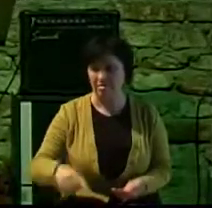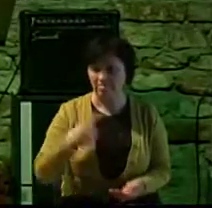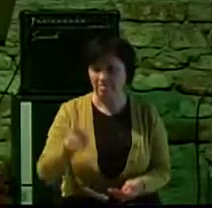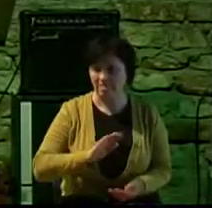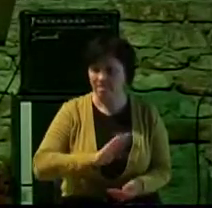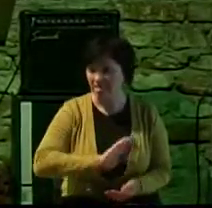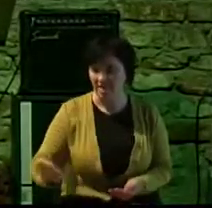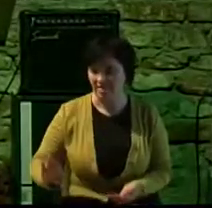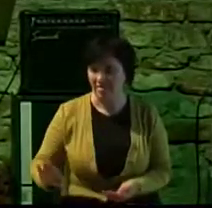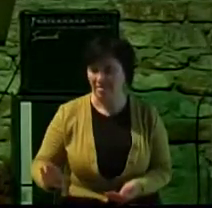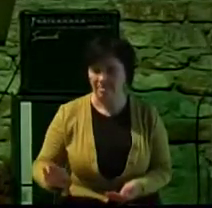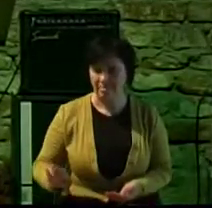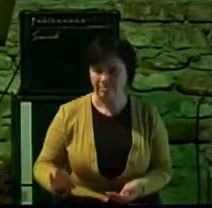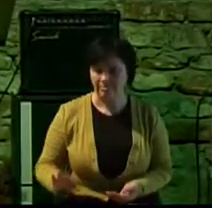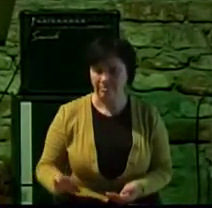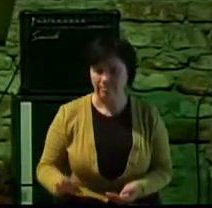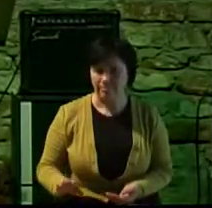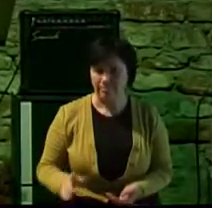если он не соглашается,